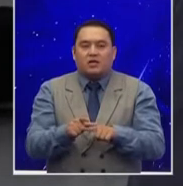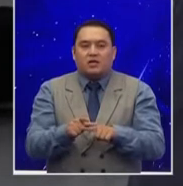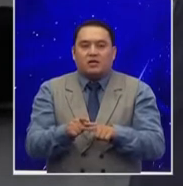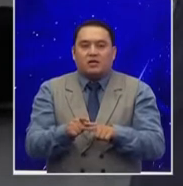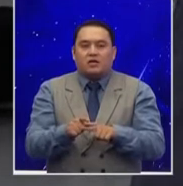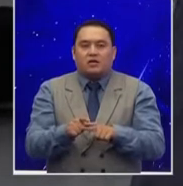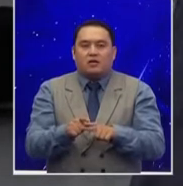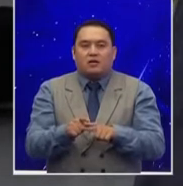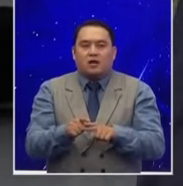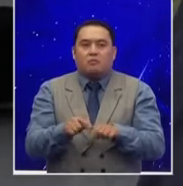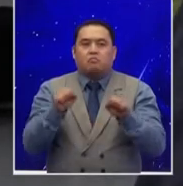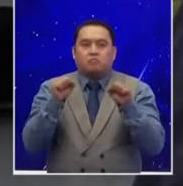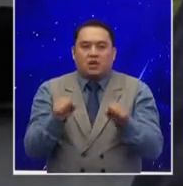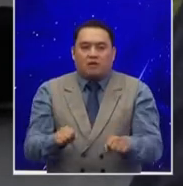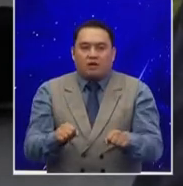чем, они являются как